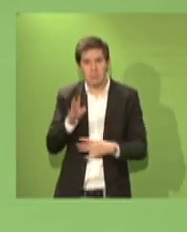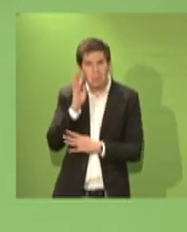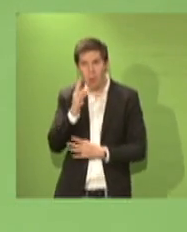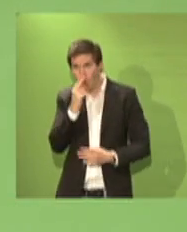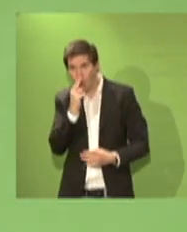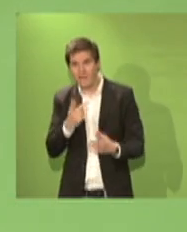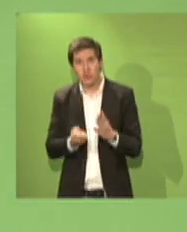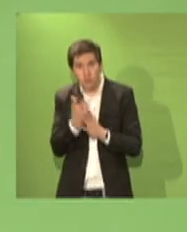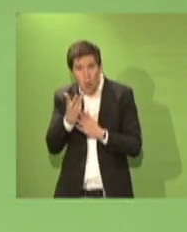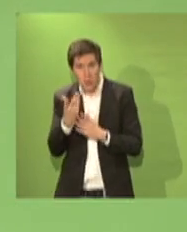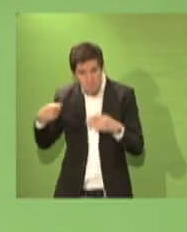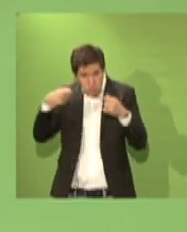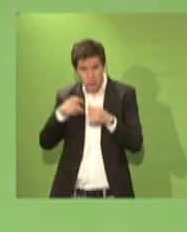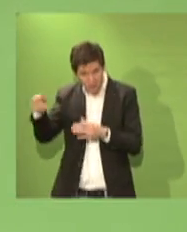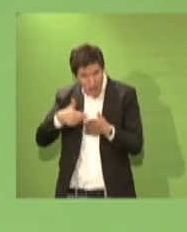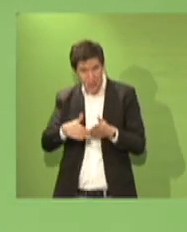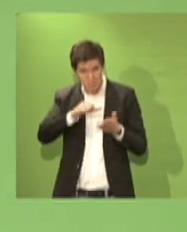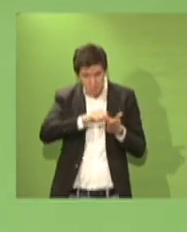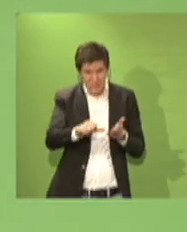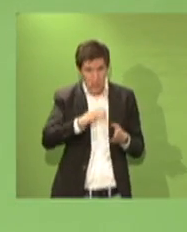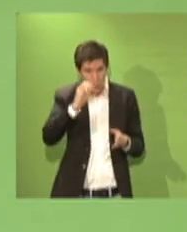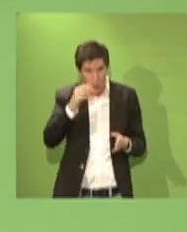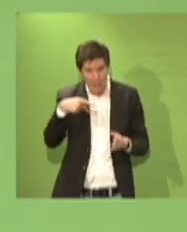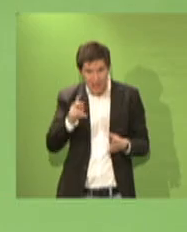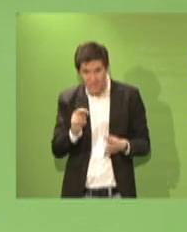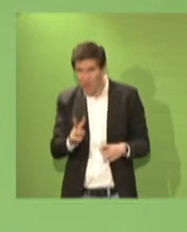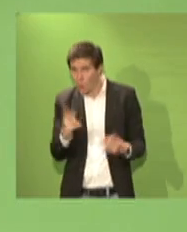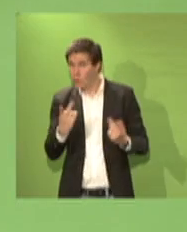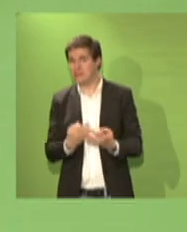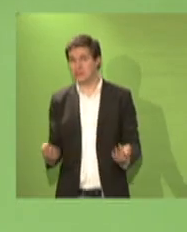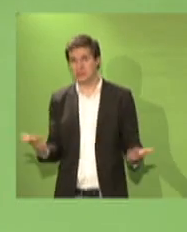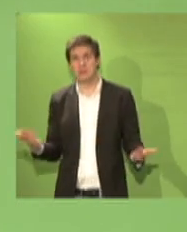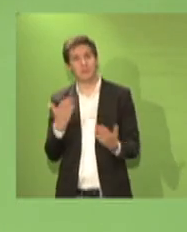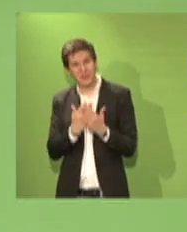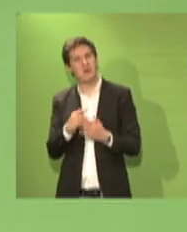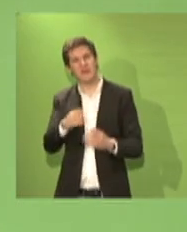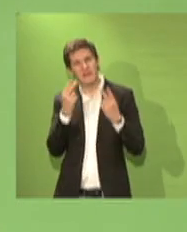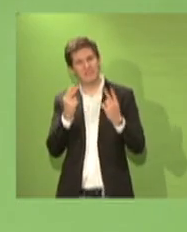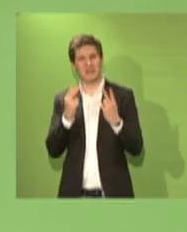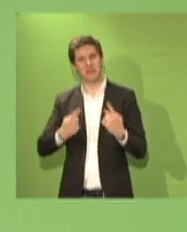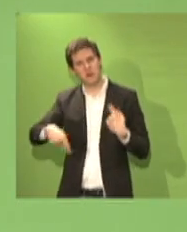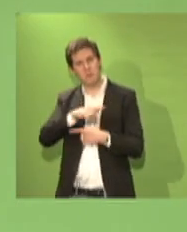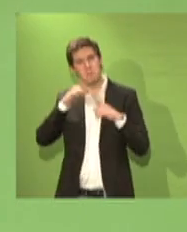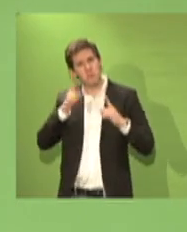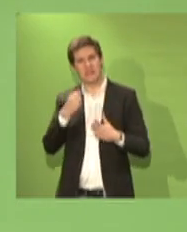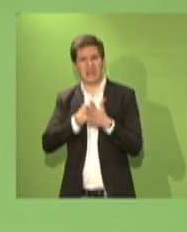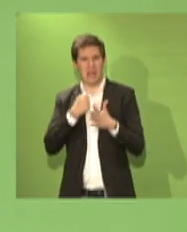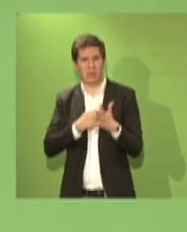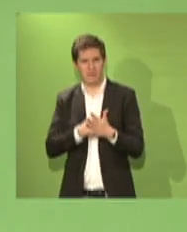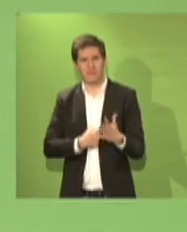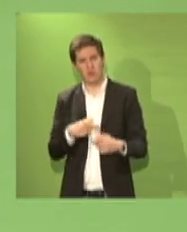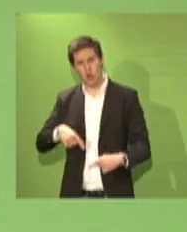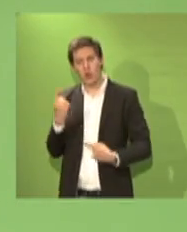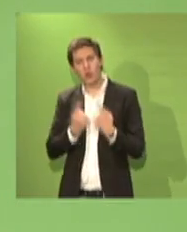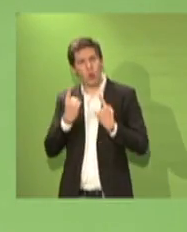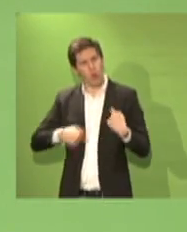Bund sich weiter an der Finanzierung des ÖPNV in den Ländern beteiligt. Und das wird ein ganz entscheidender Kampf sein der grün mitregierten